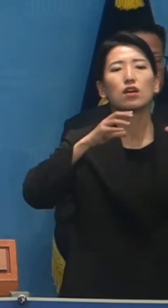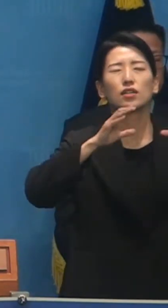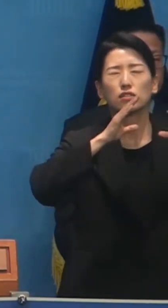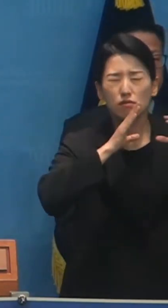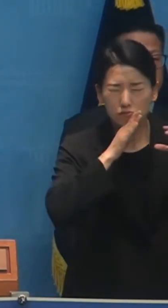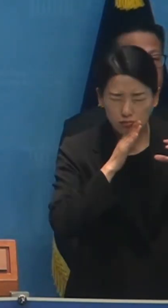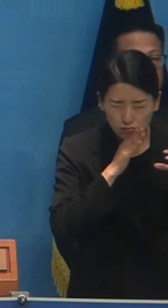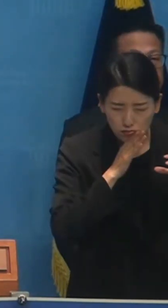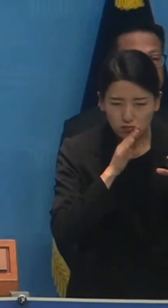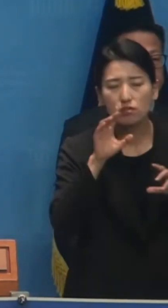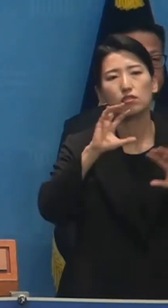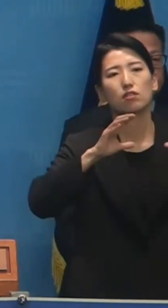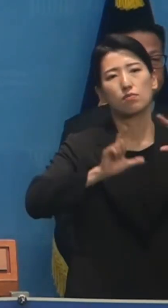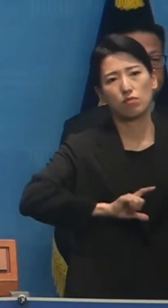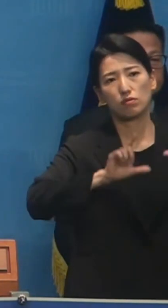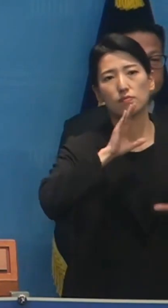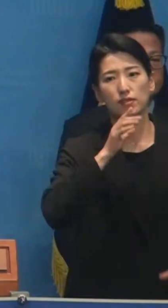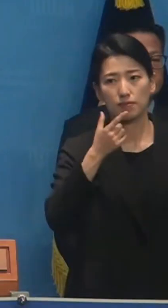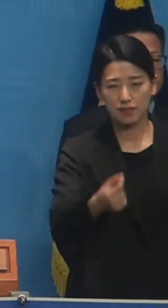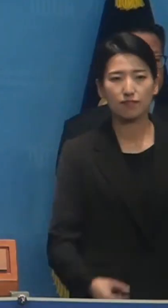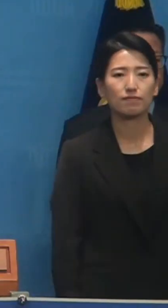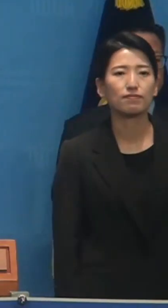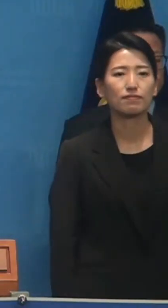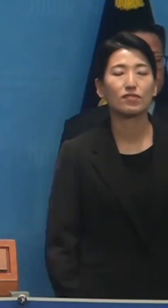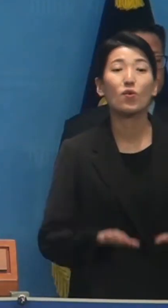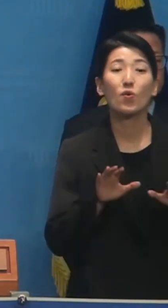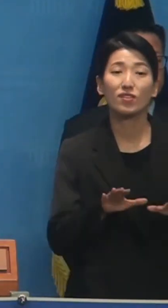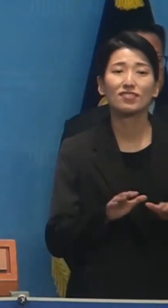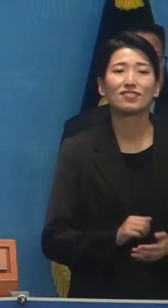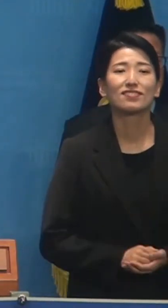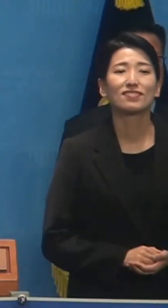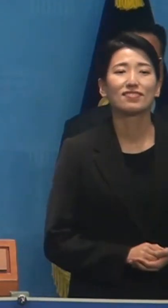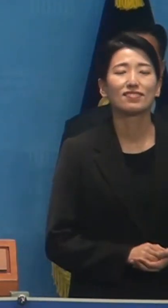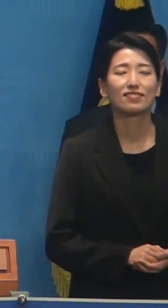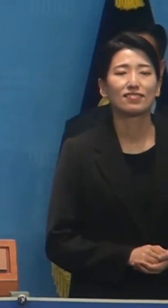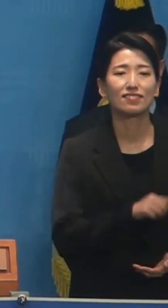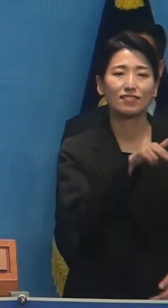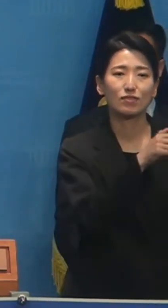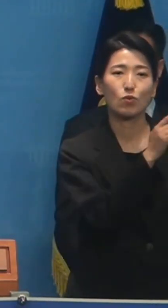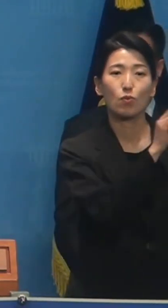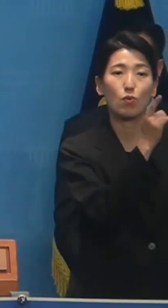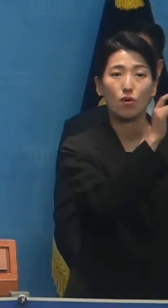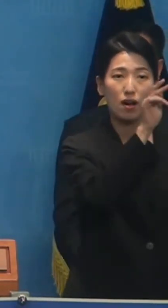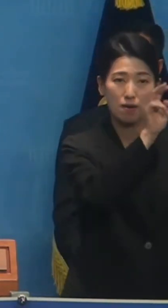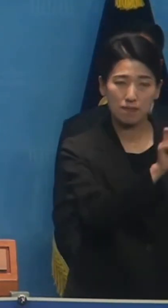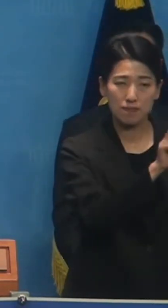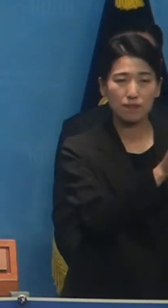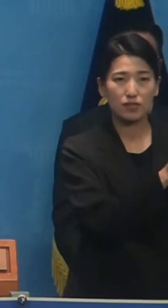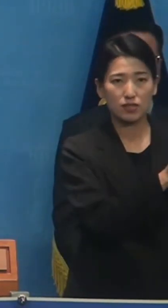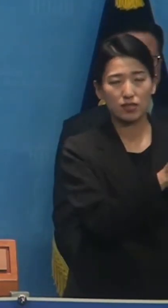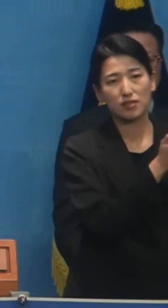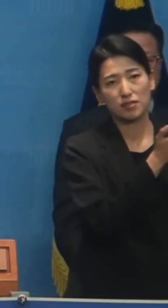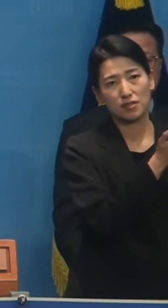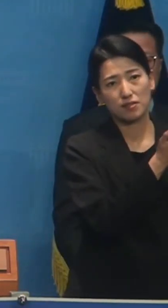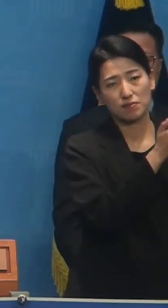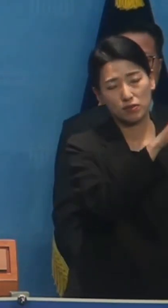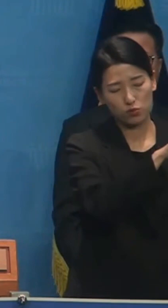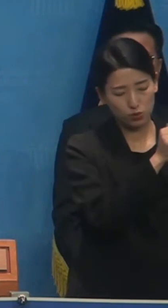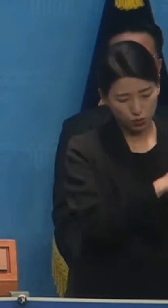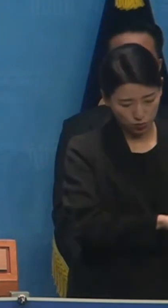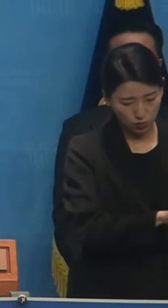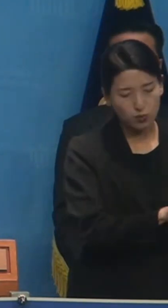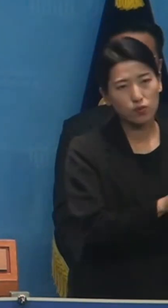세워지기를 희망합니다. 오늘 함께해 주신 우리 축산 조봉환 선생님과 그